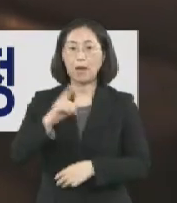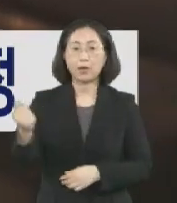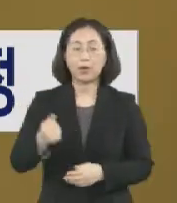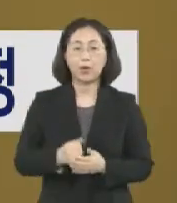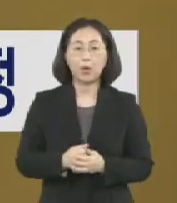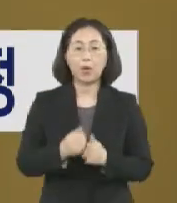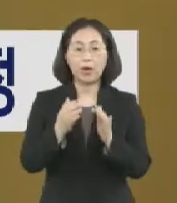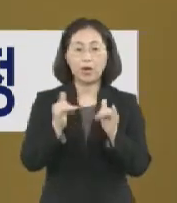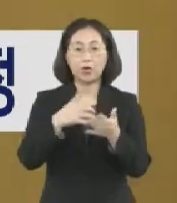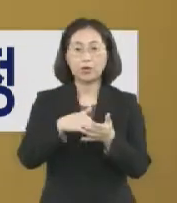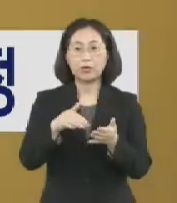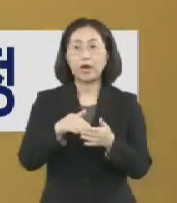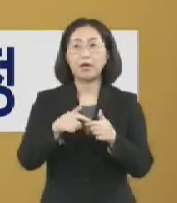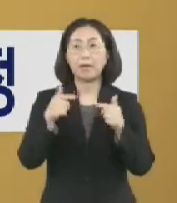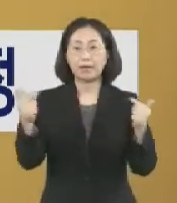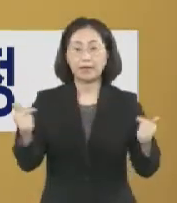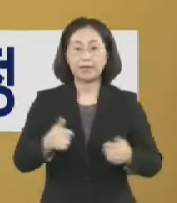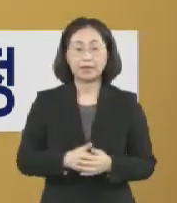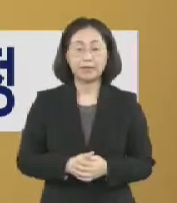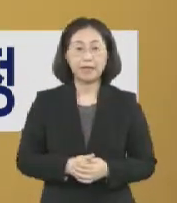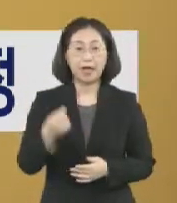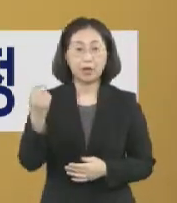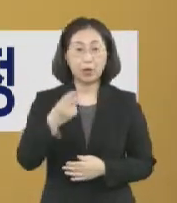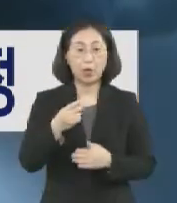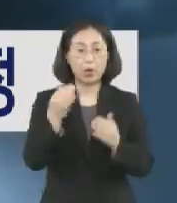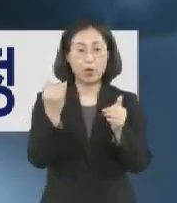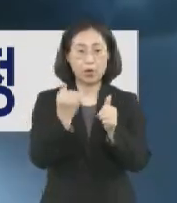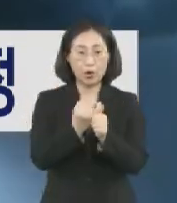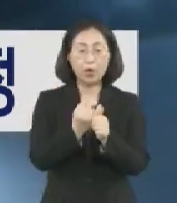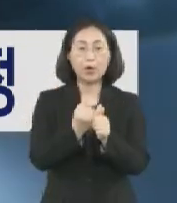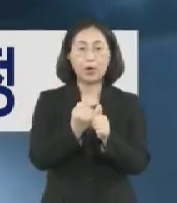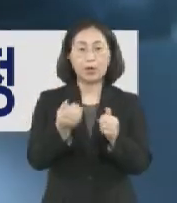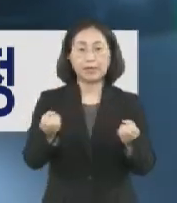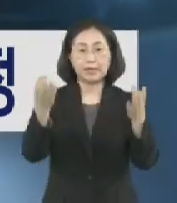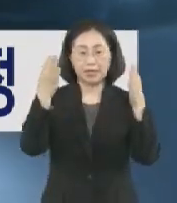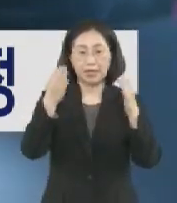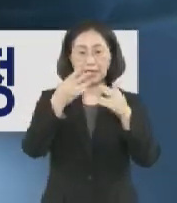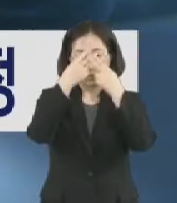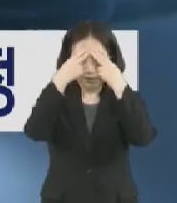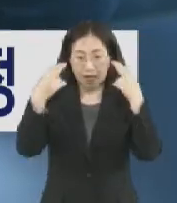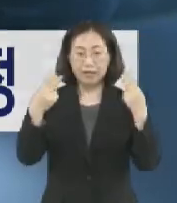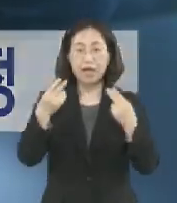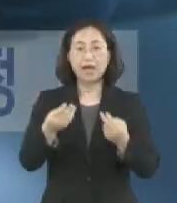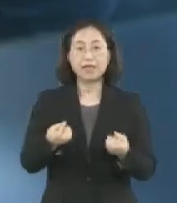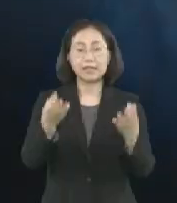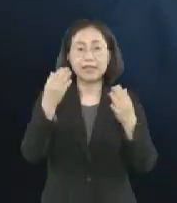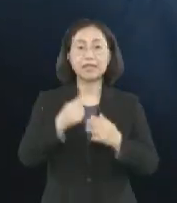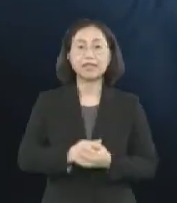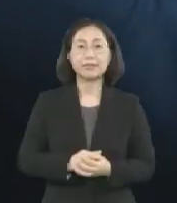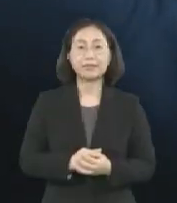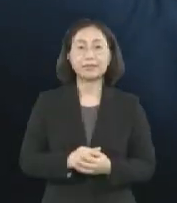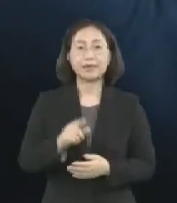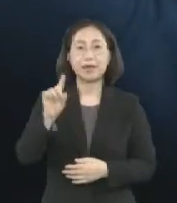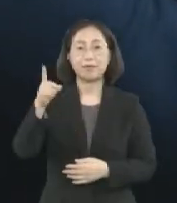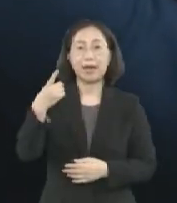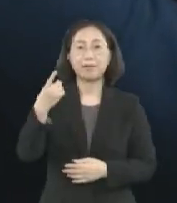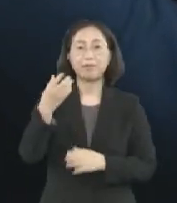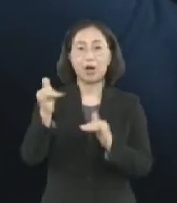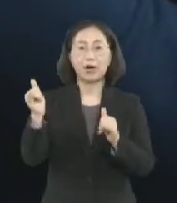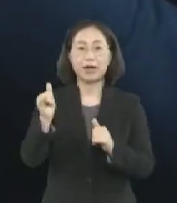인원수가 확대됩니다 아울러 결혼식과 장례식 등의 행사는 100명 미만 에서 500명 미만으로 확대